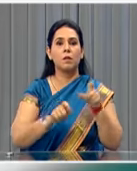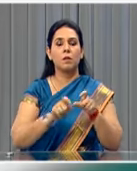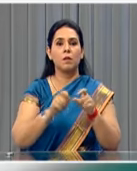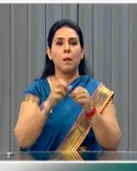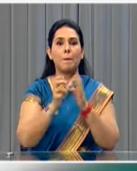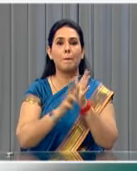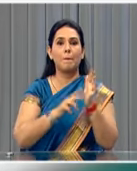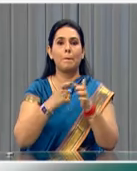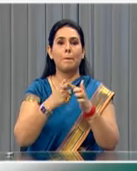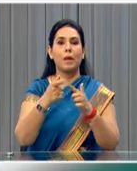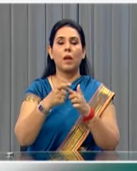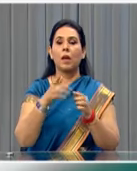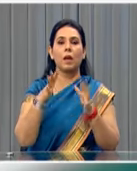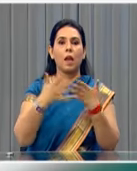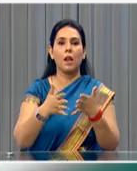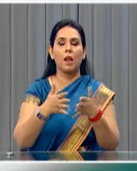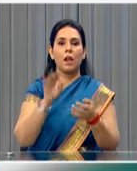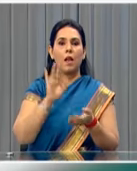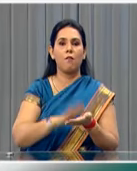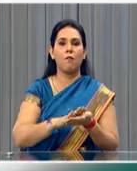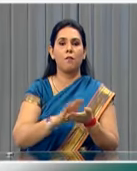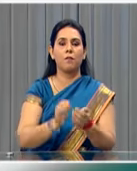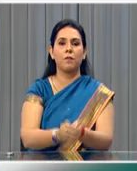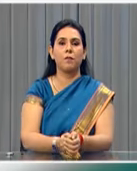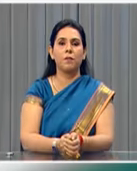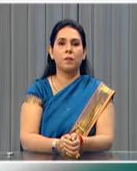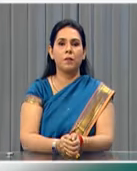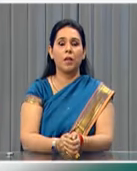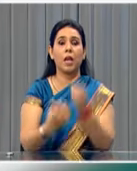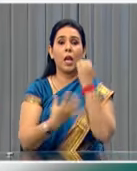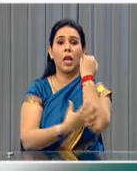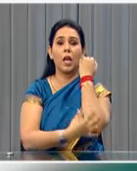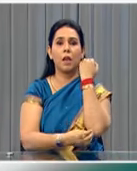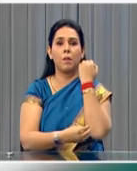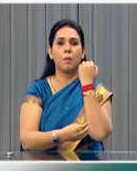बैंक खातों से वंचित थे। गरीब के लिए